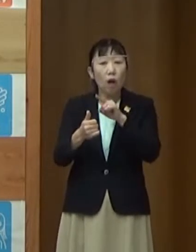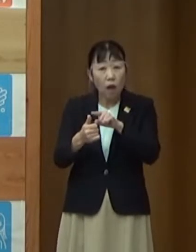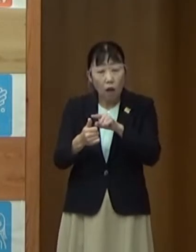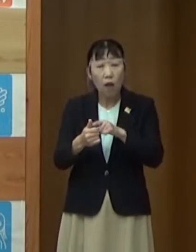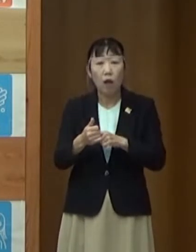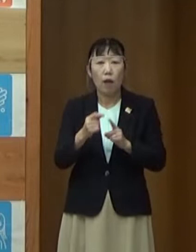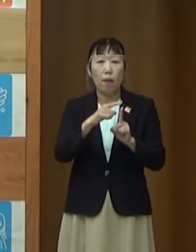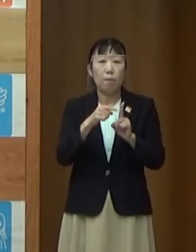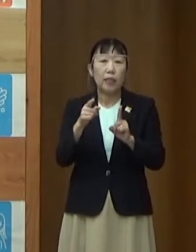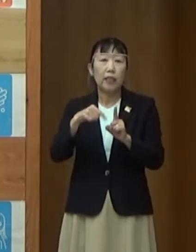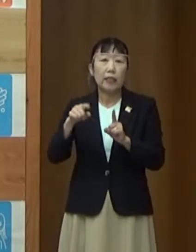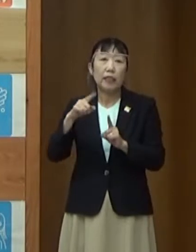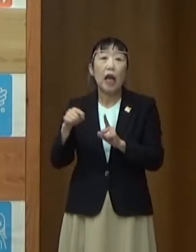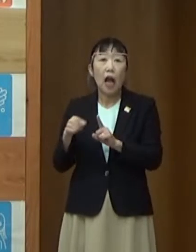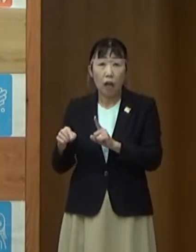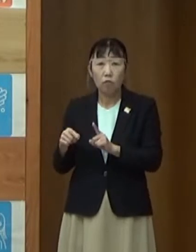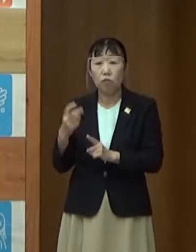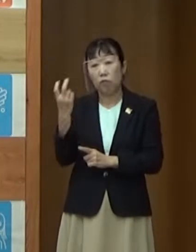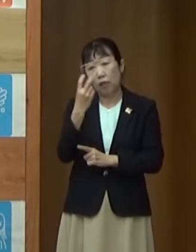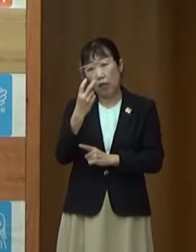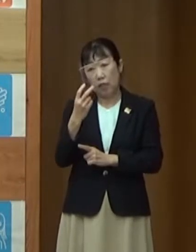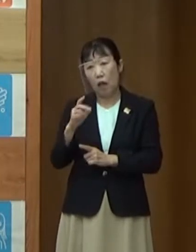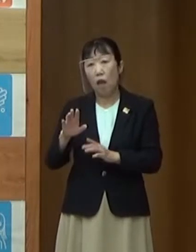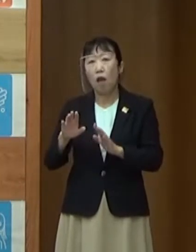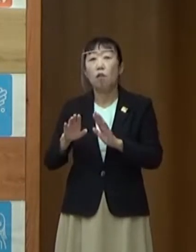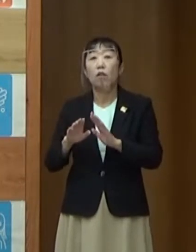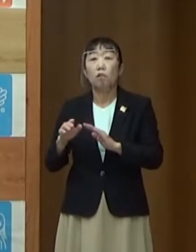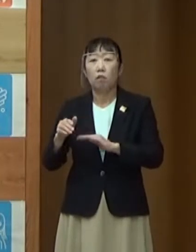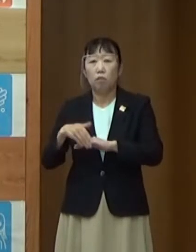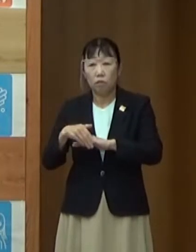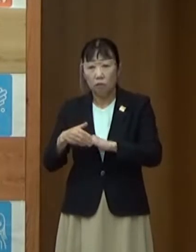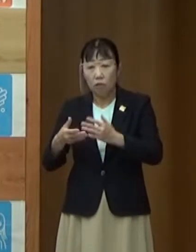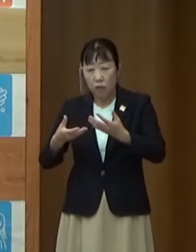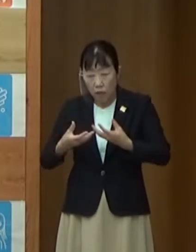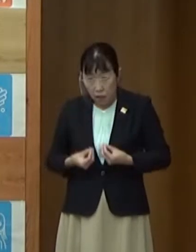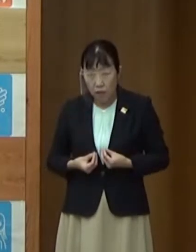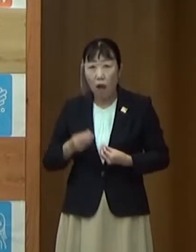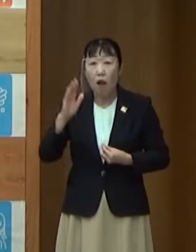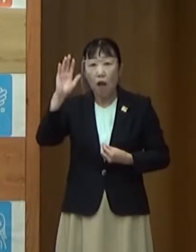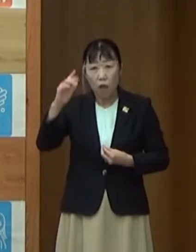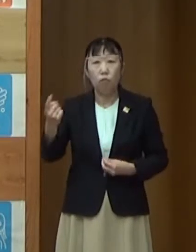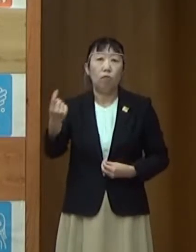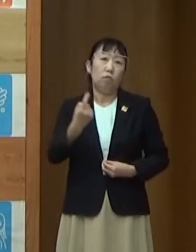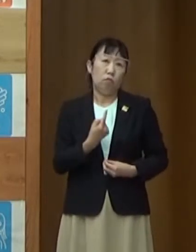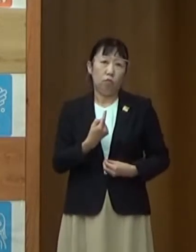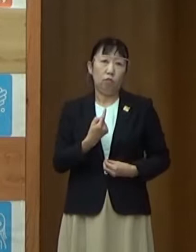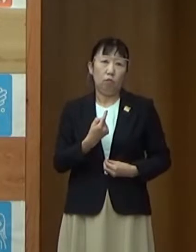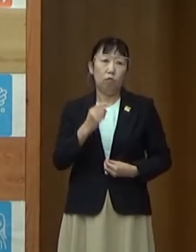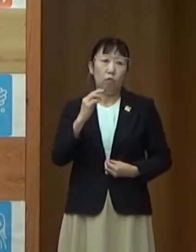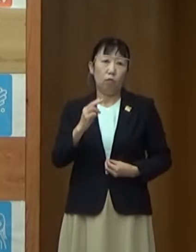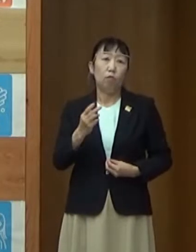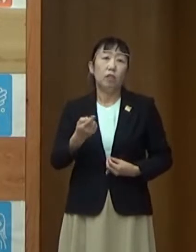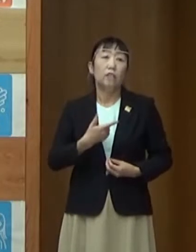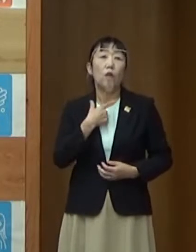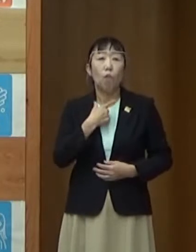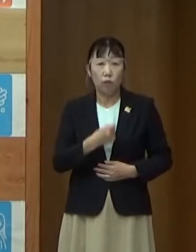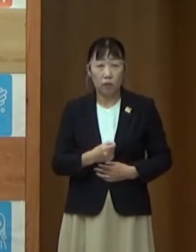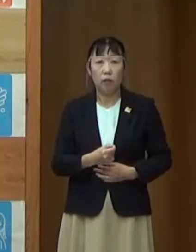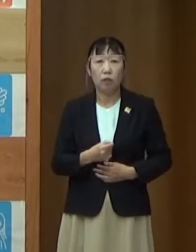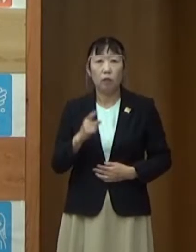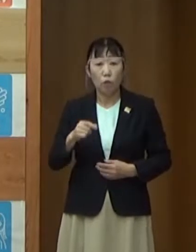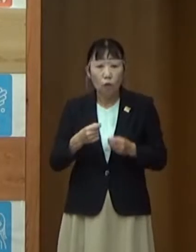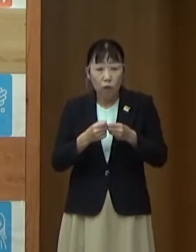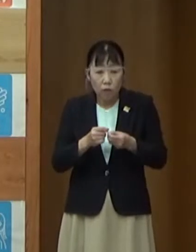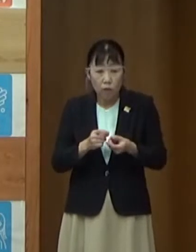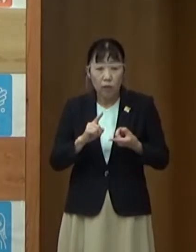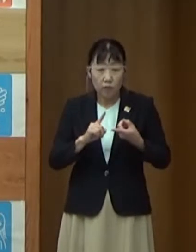ていただくということで、この今回の対策にも明確に、記載しております。本